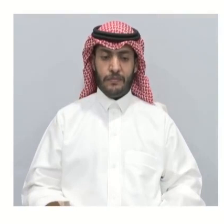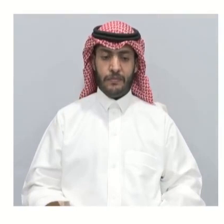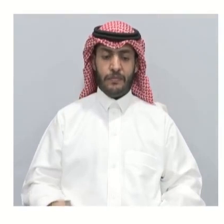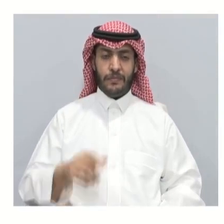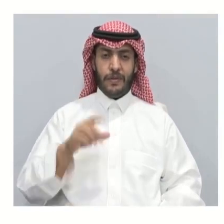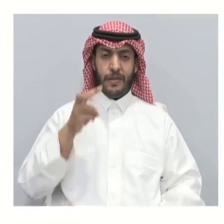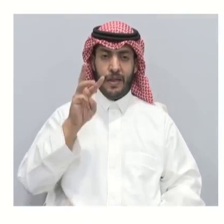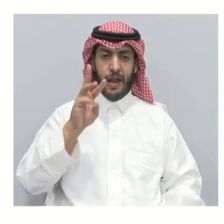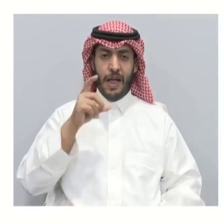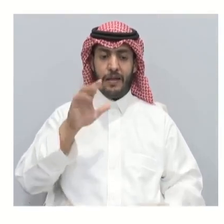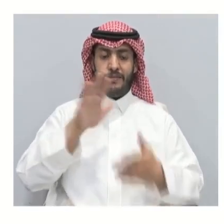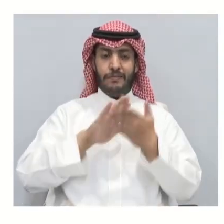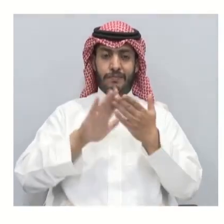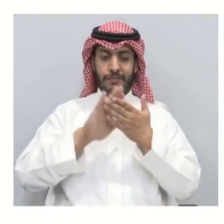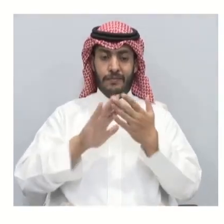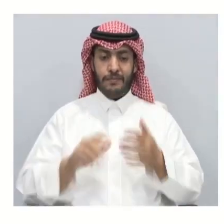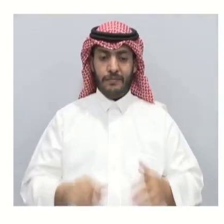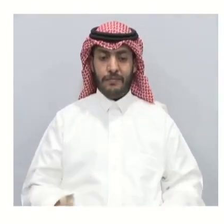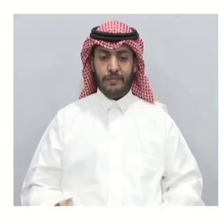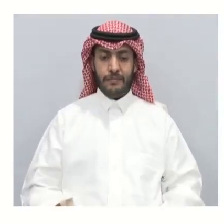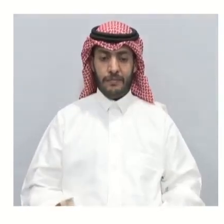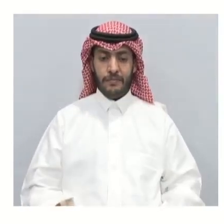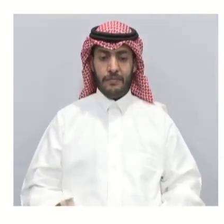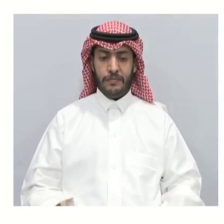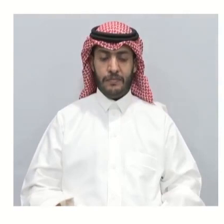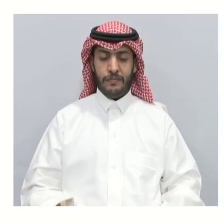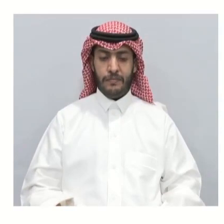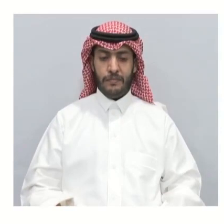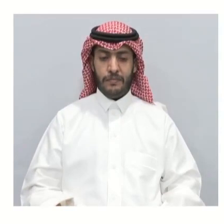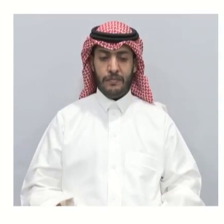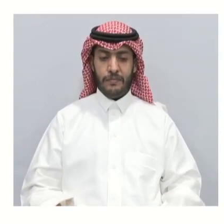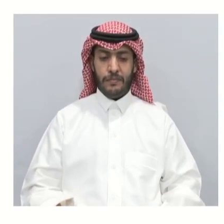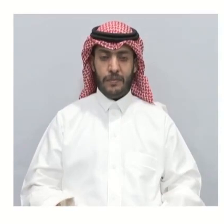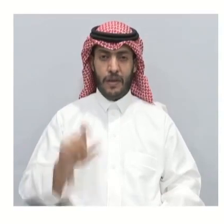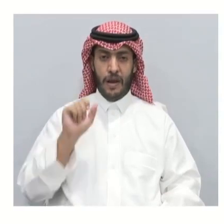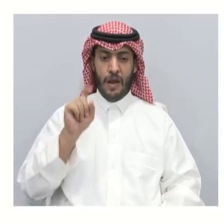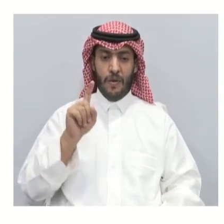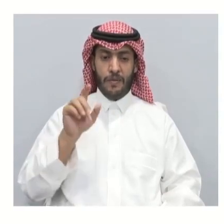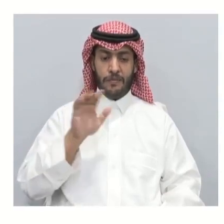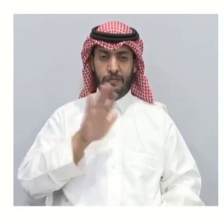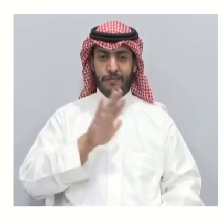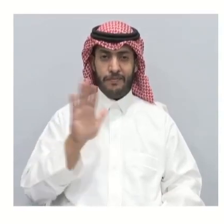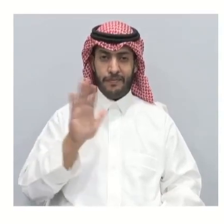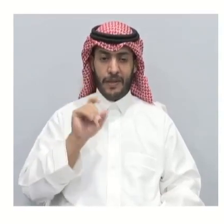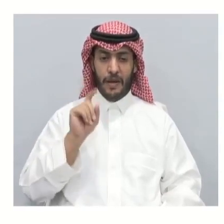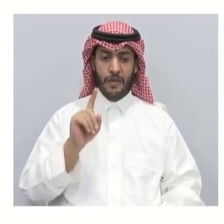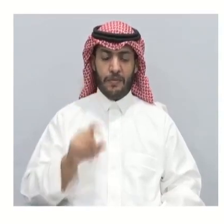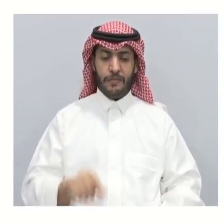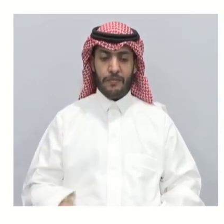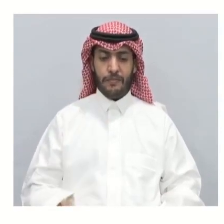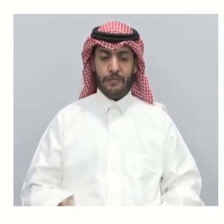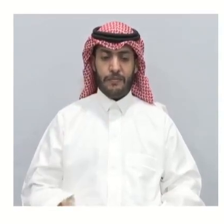يا مبدعين هذا الجزء الاول بارك الله فيكم ظللناه الان